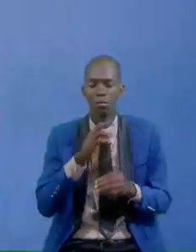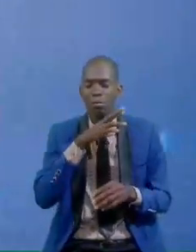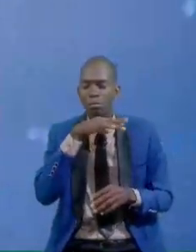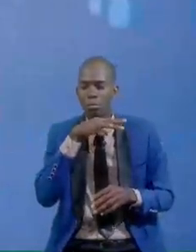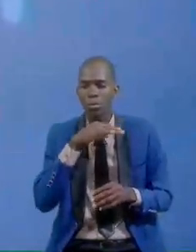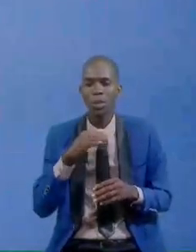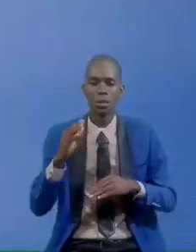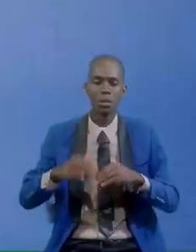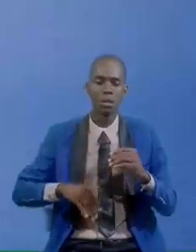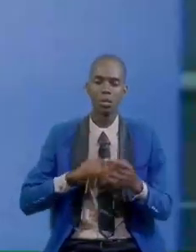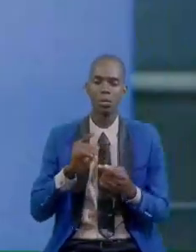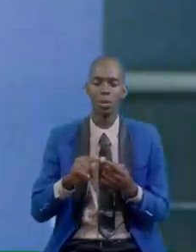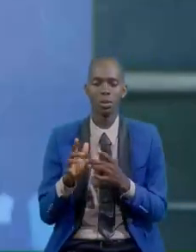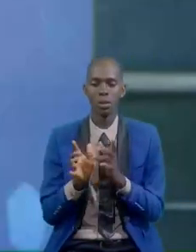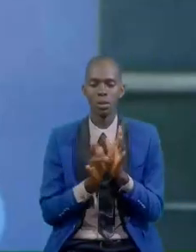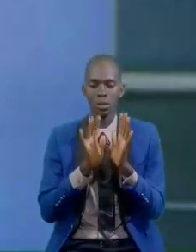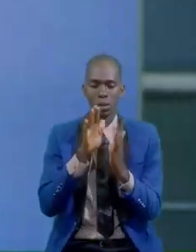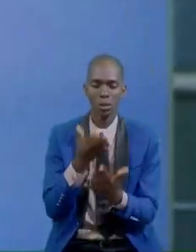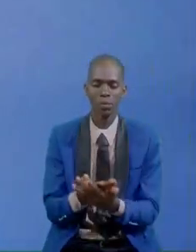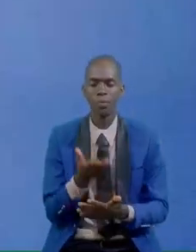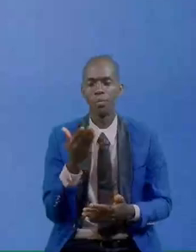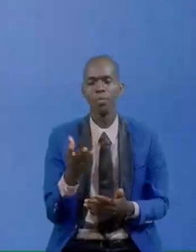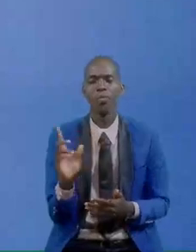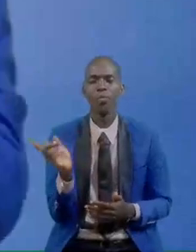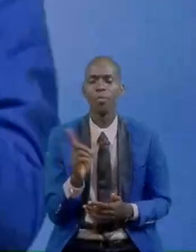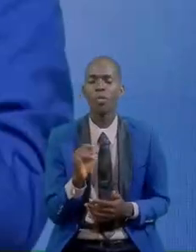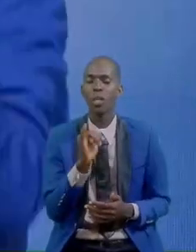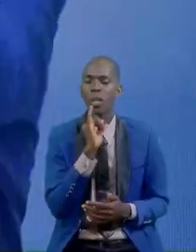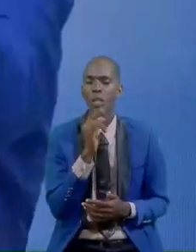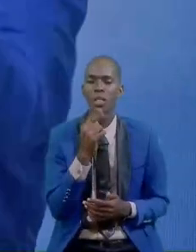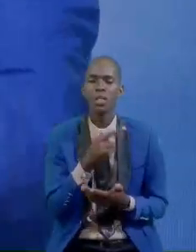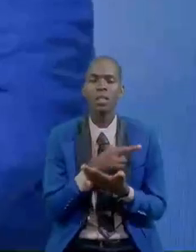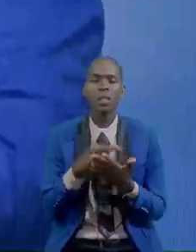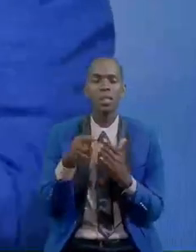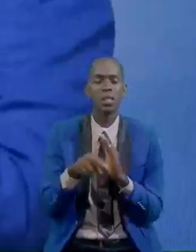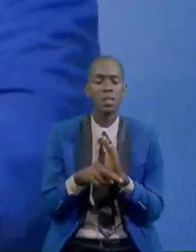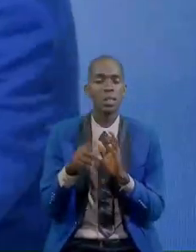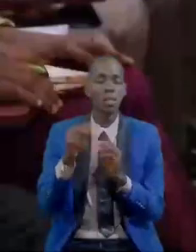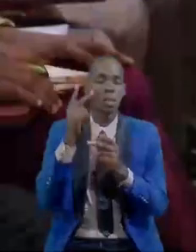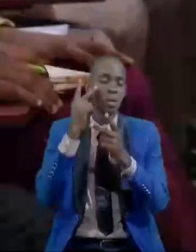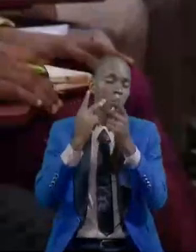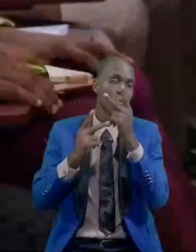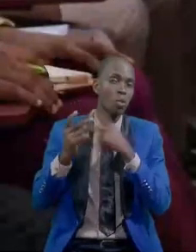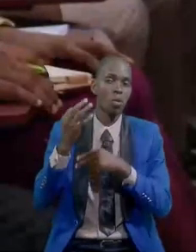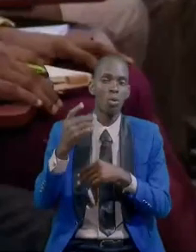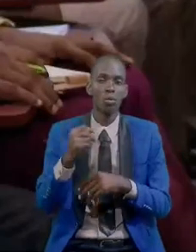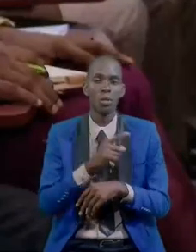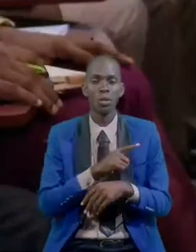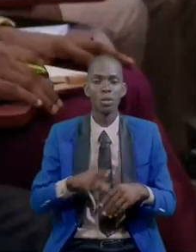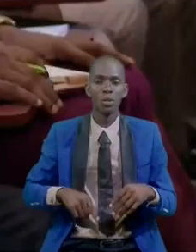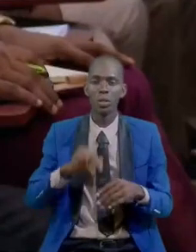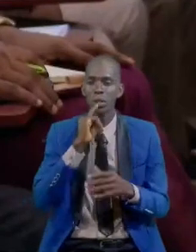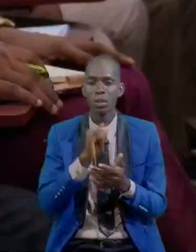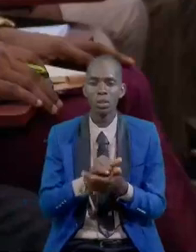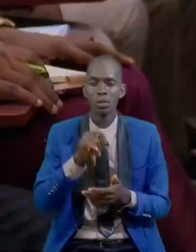chrétiens viennent là-bas. La prophétie du Seigneur, c'est que moi et vous, que nous puissions aller vers